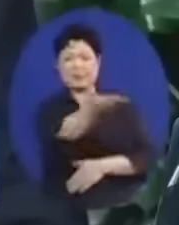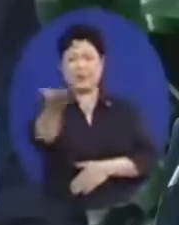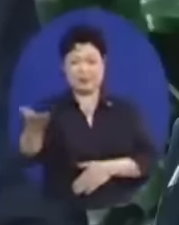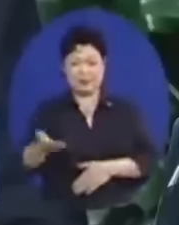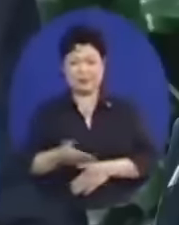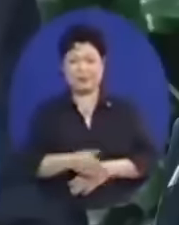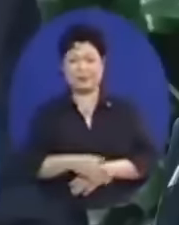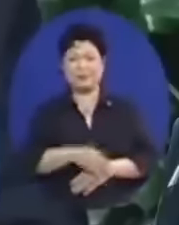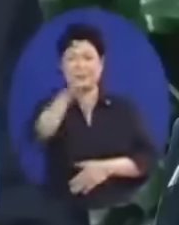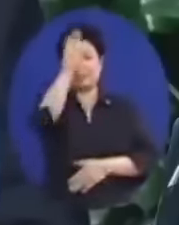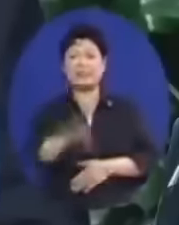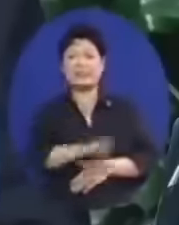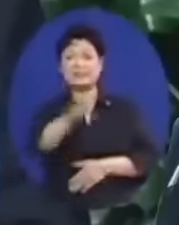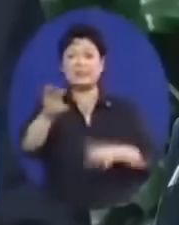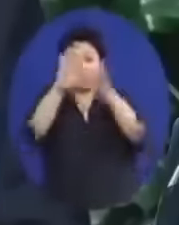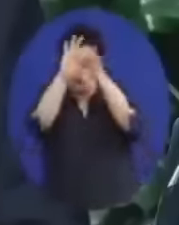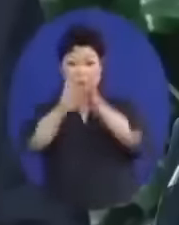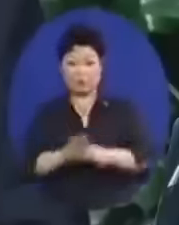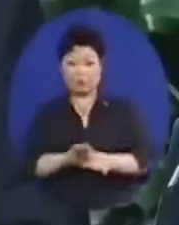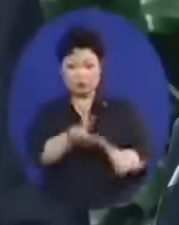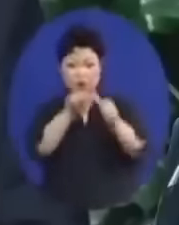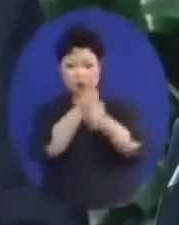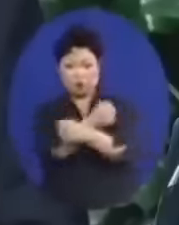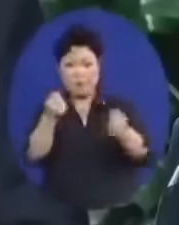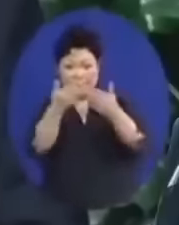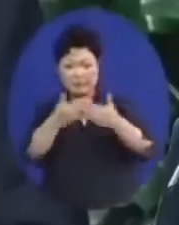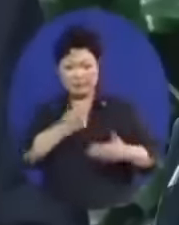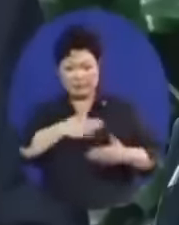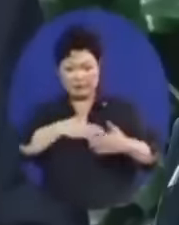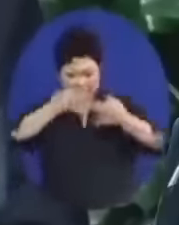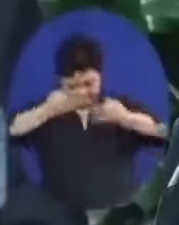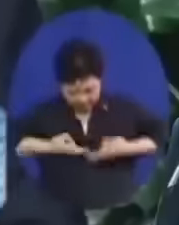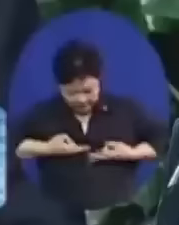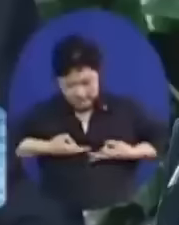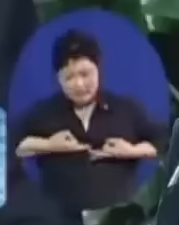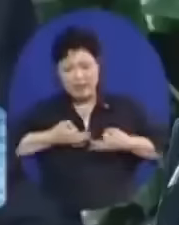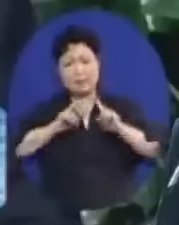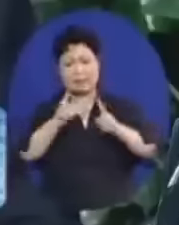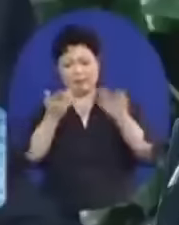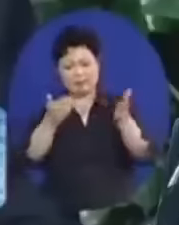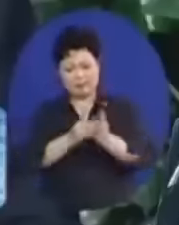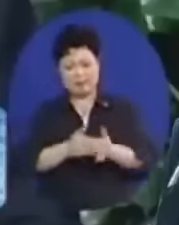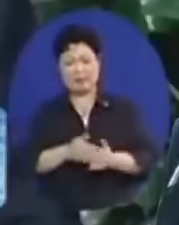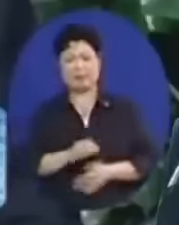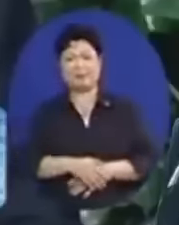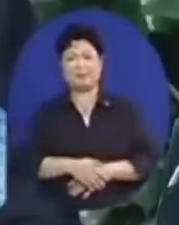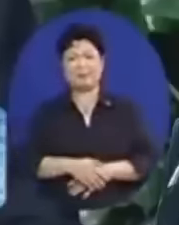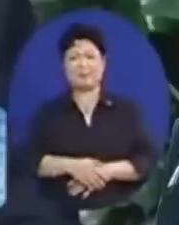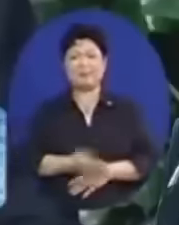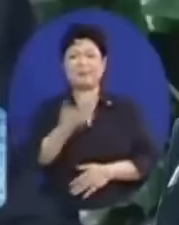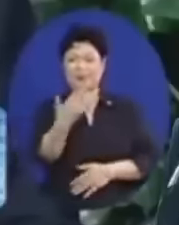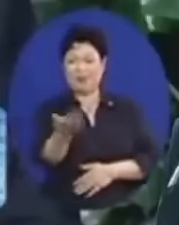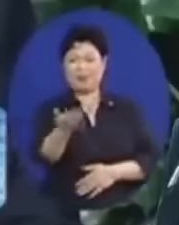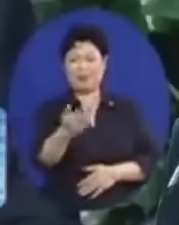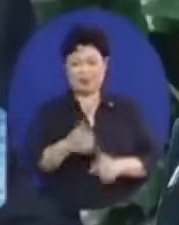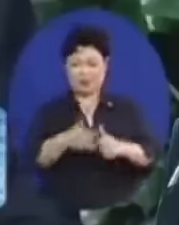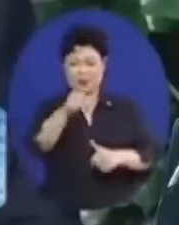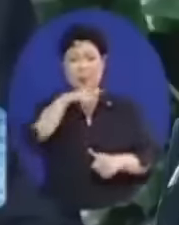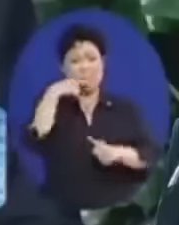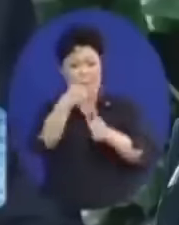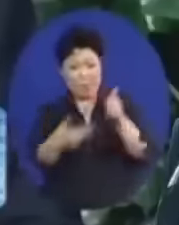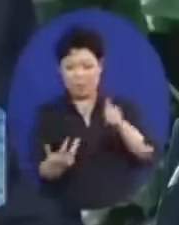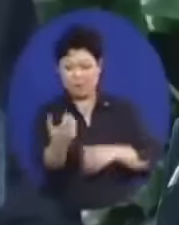여러분은 십자가를 통해서 구속받은 여러분 자신을 말하는 것입니다. 하나는 예를 보고 말씀입니다. 너는 예수님의